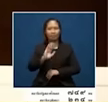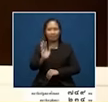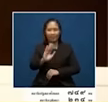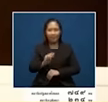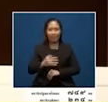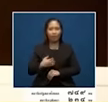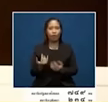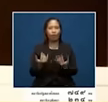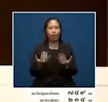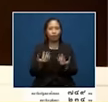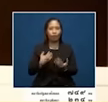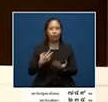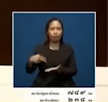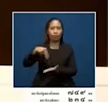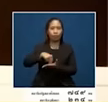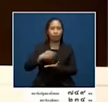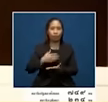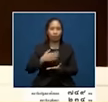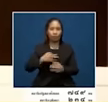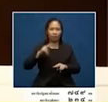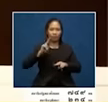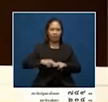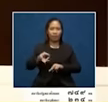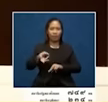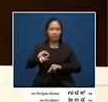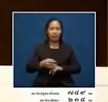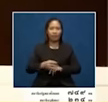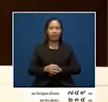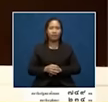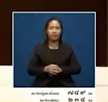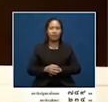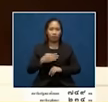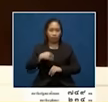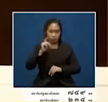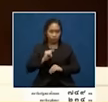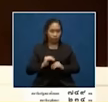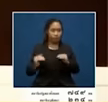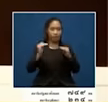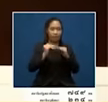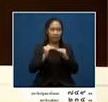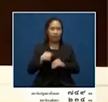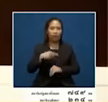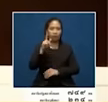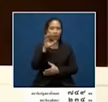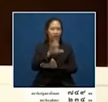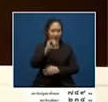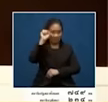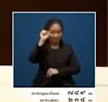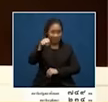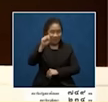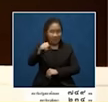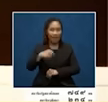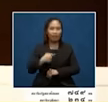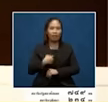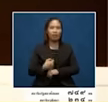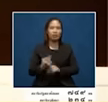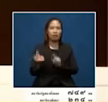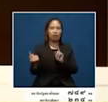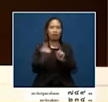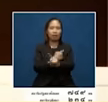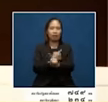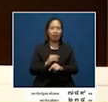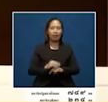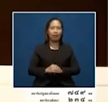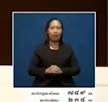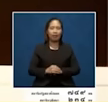คือท่านประธานพรเพชรเนี่ยท่านก็ต้องรู้อยู่แล้วว่าวันนี้เนี่ยท่านมีสิทธิ์ที่จะทำหน้าที่เป็นประธานสภานะ